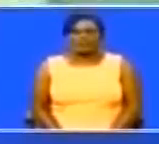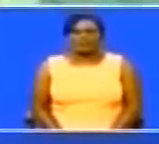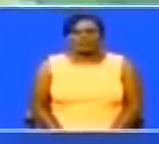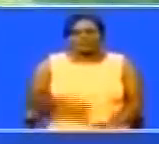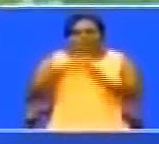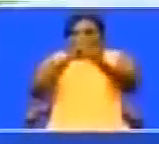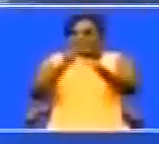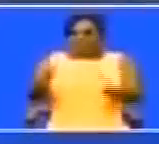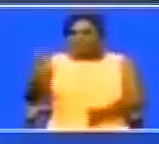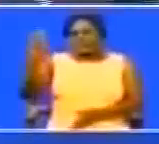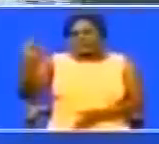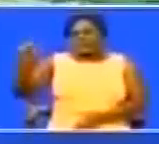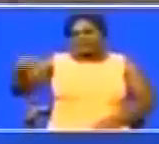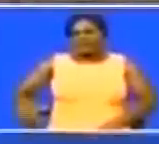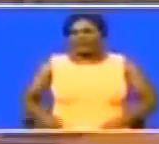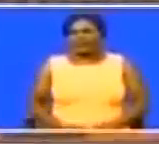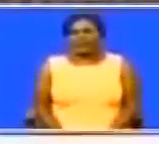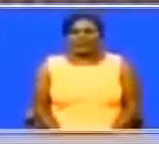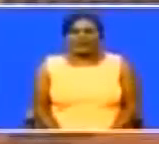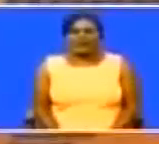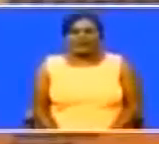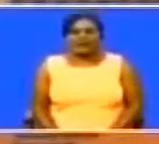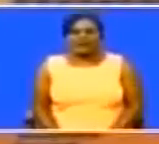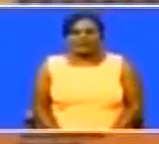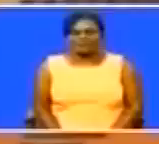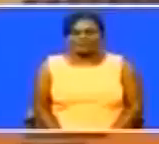Jeff Kirui, KTN Leo.